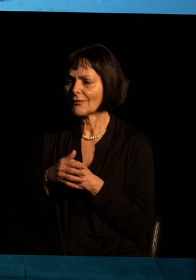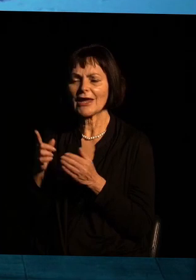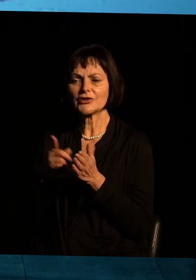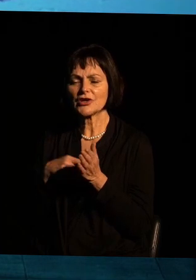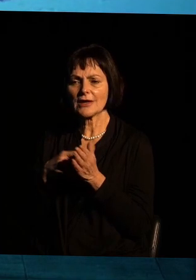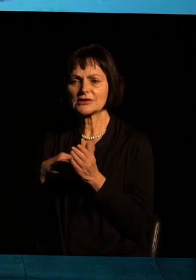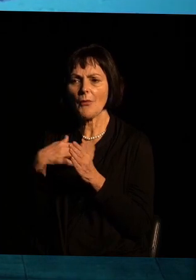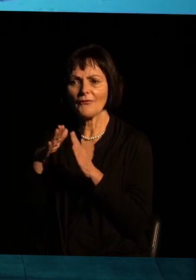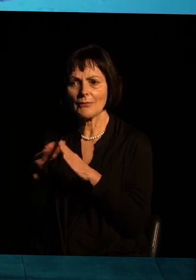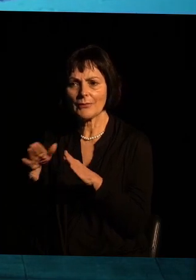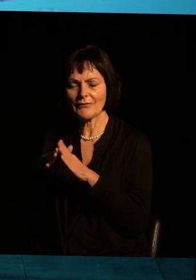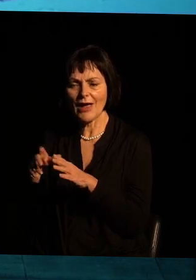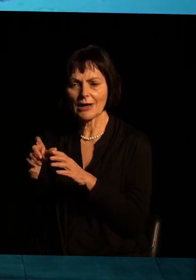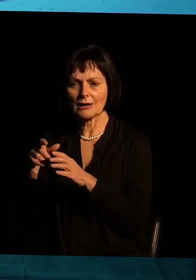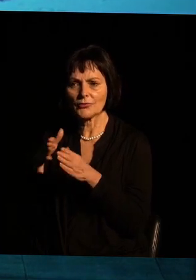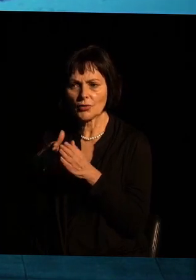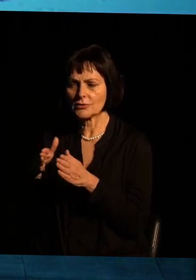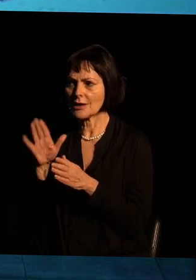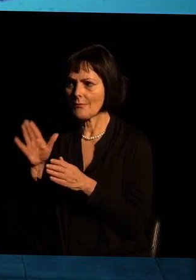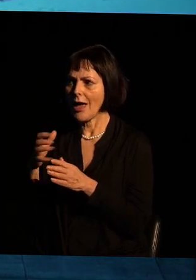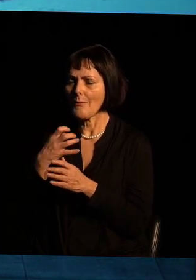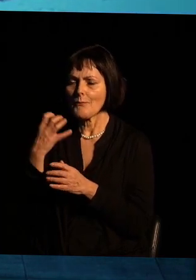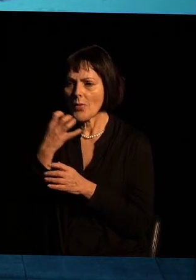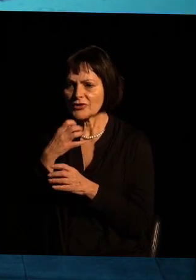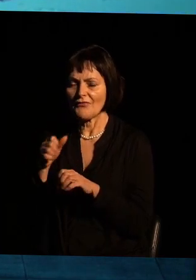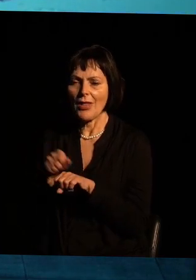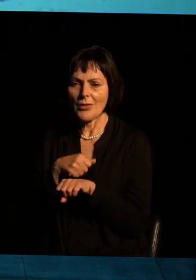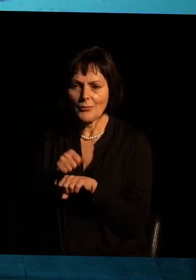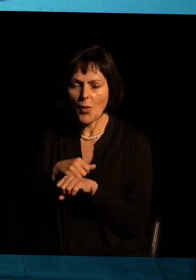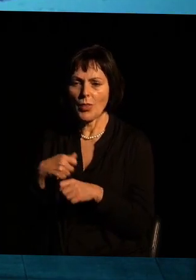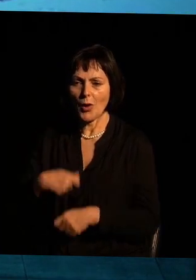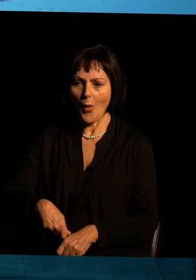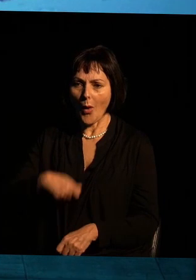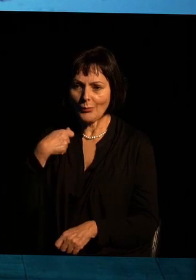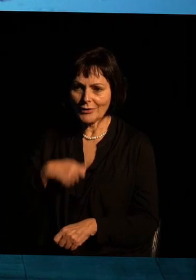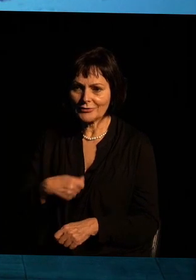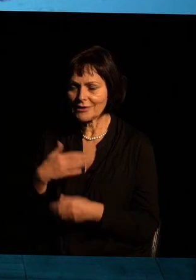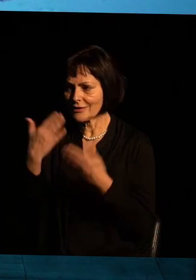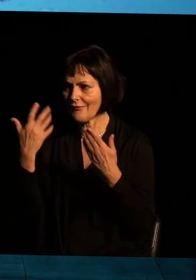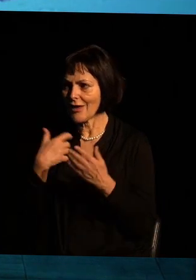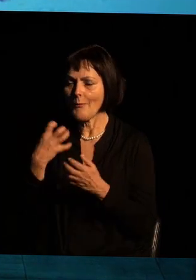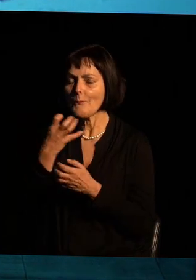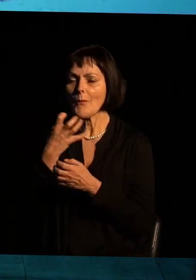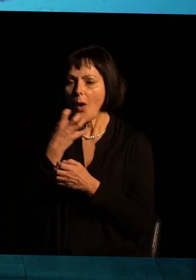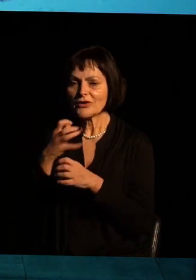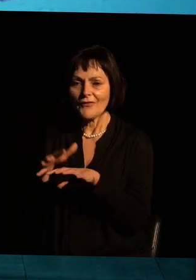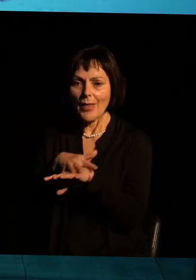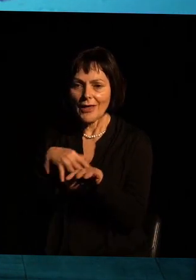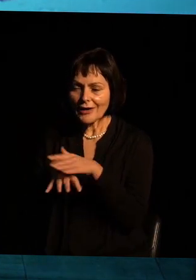często biwakują po drodze, mają podgrzewane buty, często kombinezony, nie wiem jakie, podgrzewane